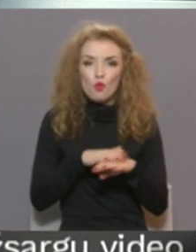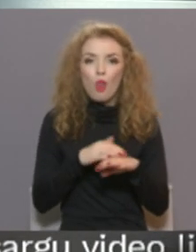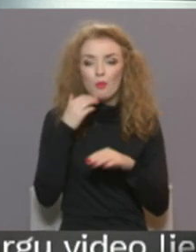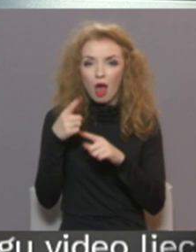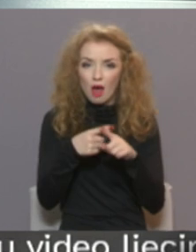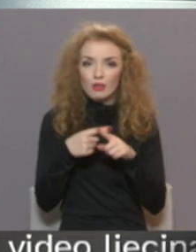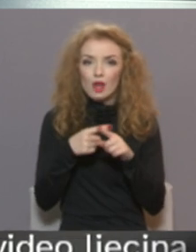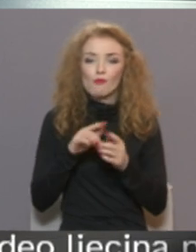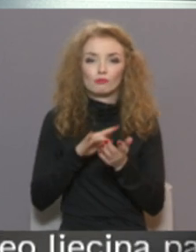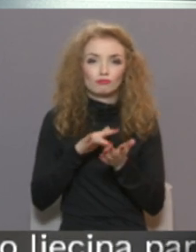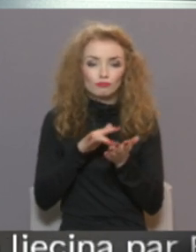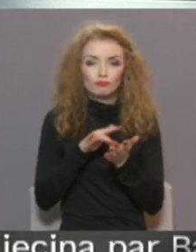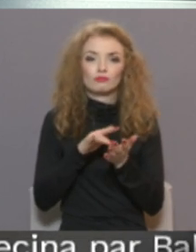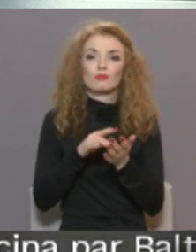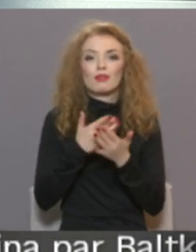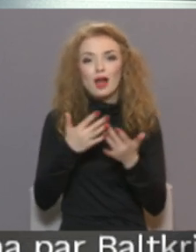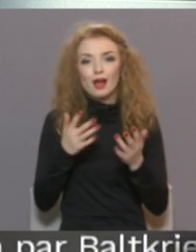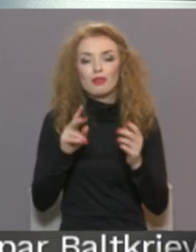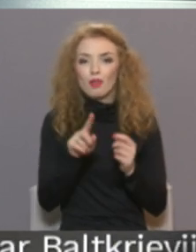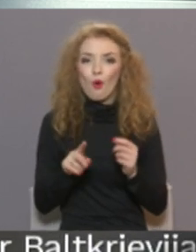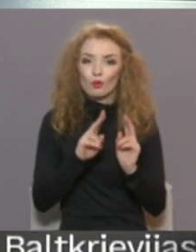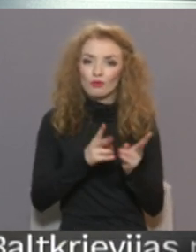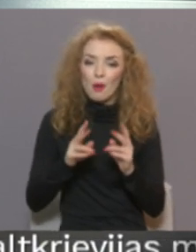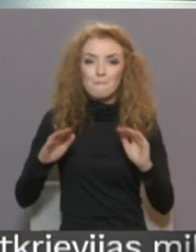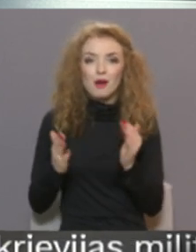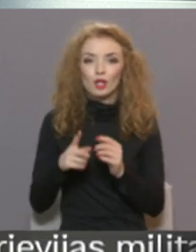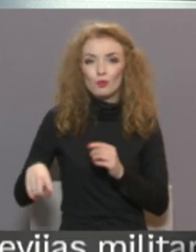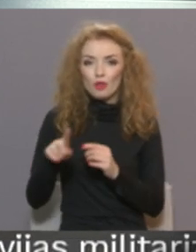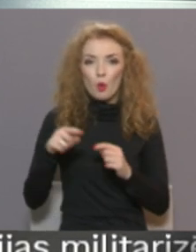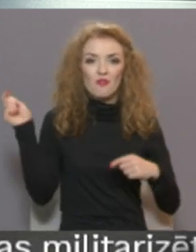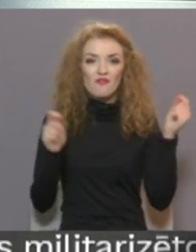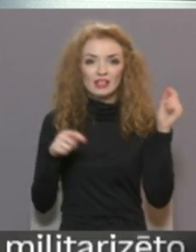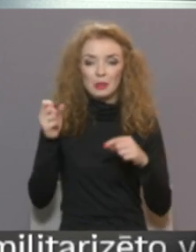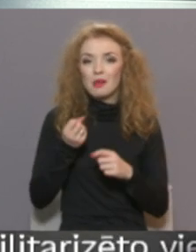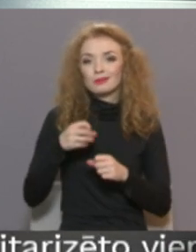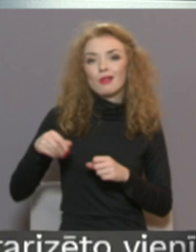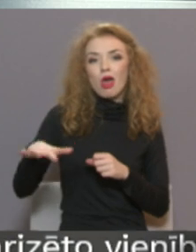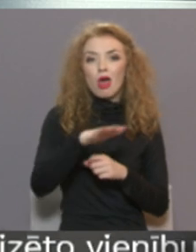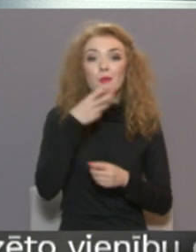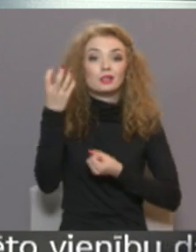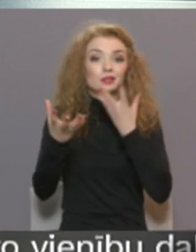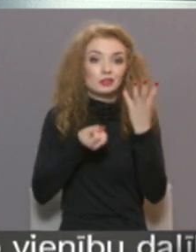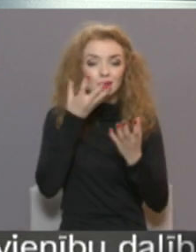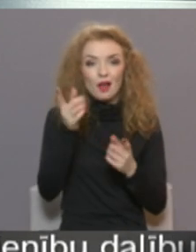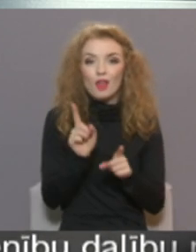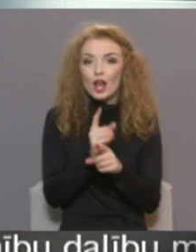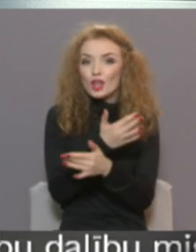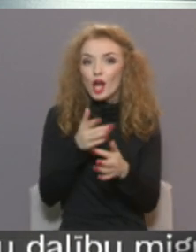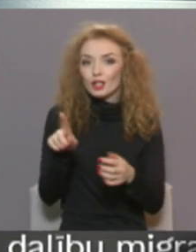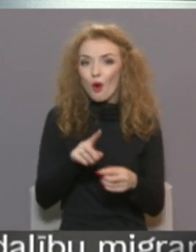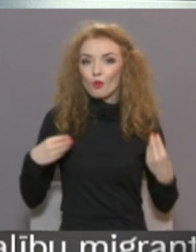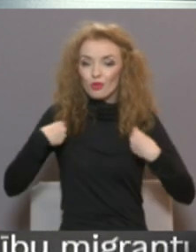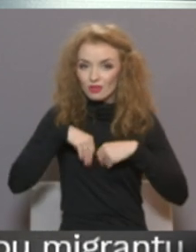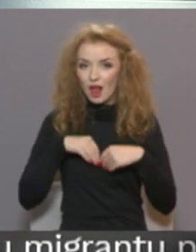citu mazākumtautību dziesmas un dejas. Mazākumtautību festivālā Zemezied demonstrēja arī dažādu tautu stērpus.